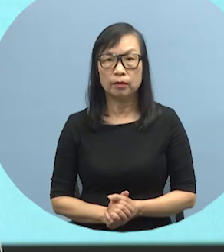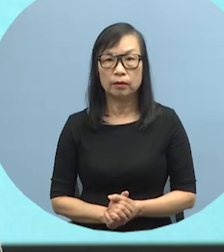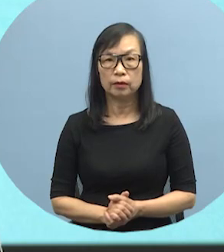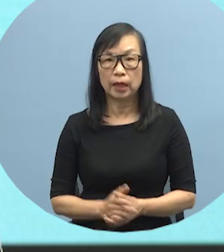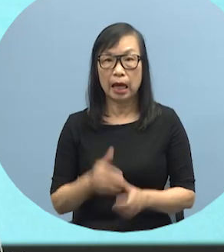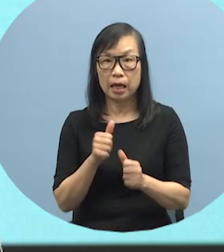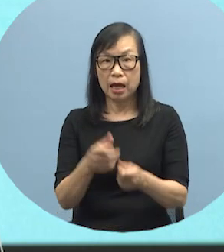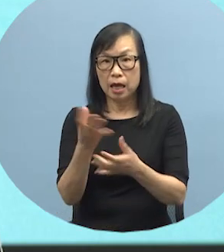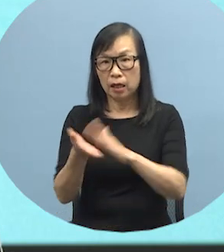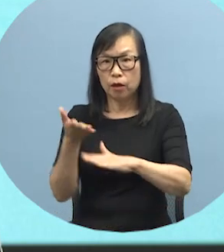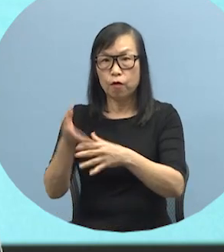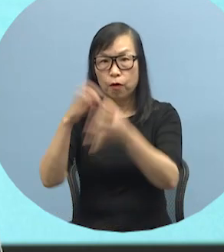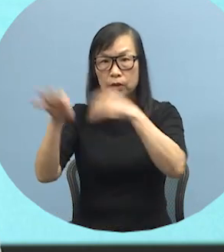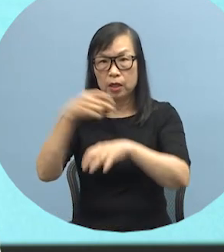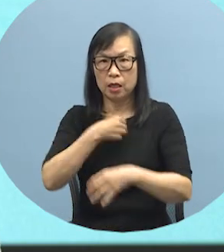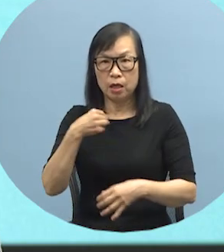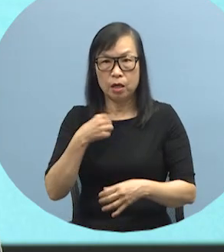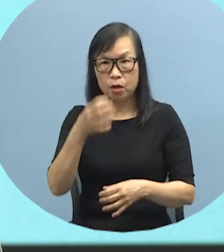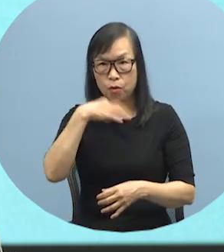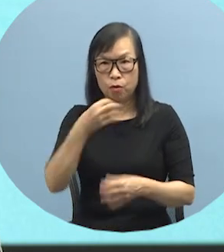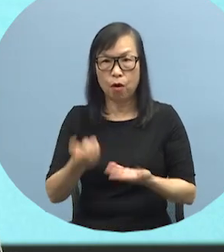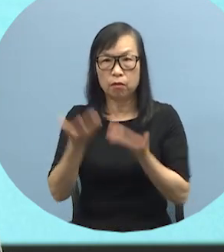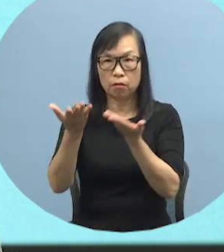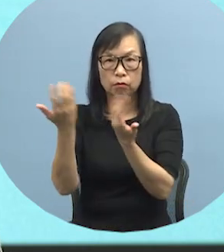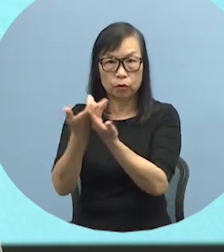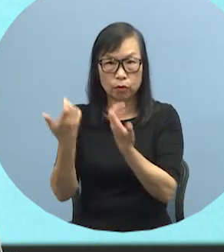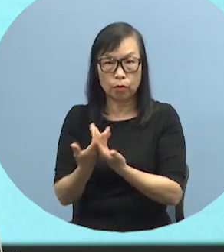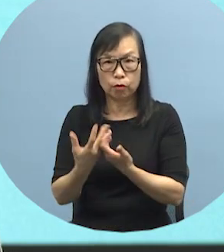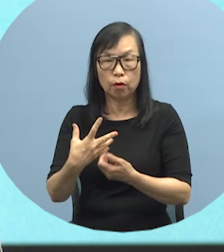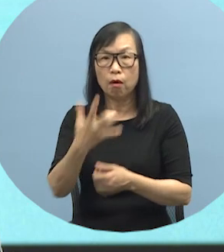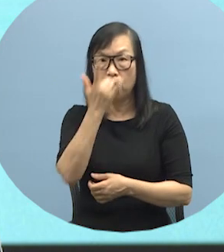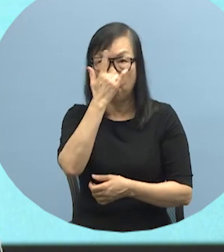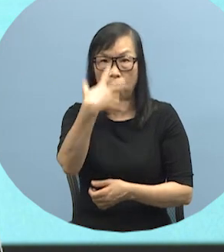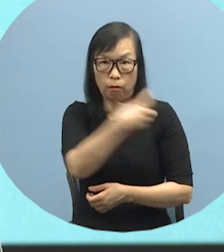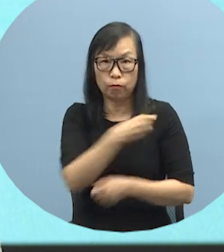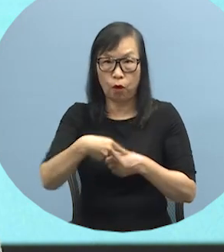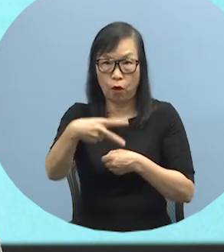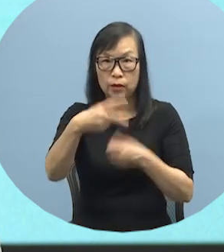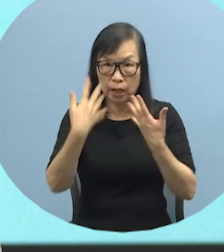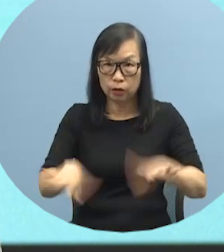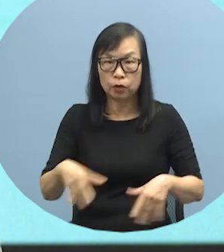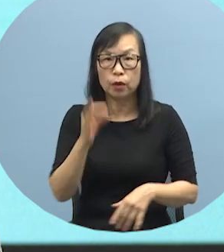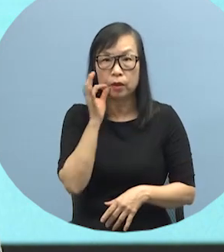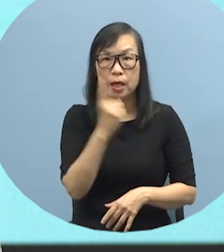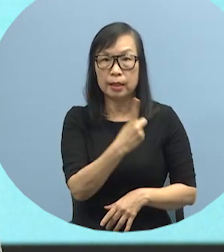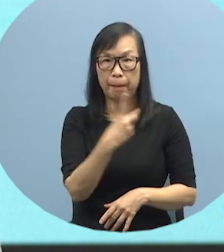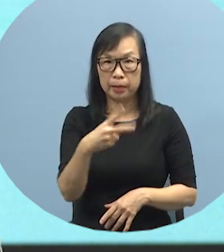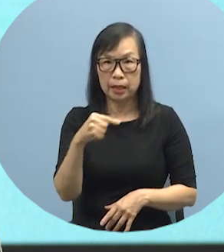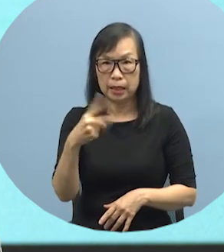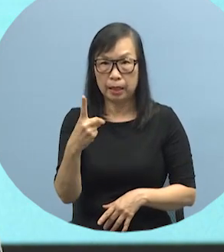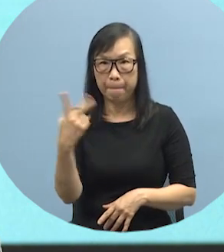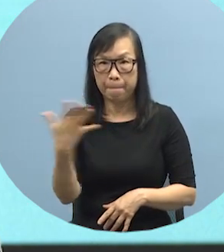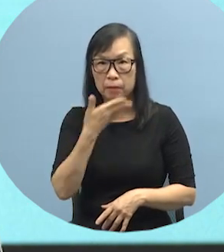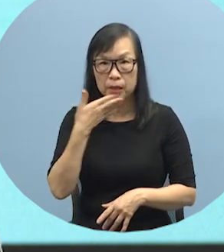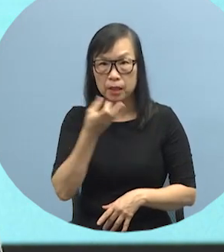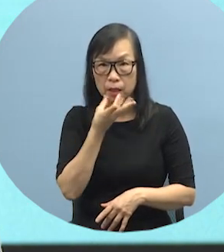根據復星醫藥提供的數據，完成了接種兩劑復必泰疫苗對12至15歲的青少年